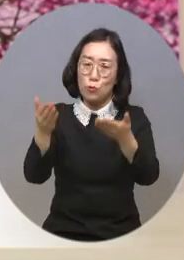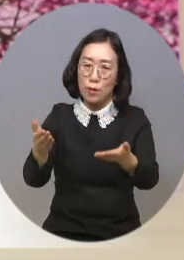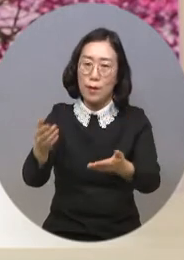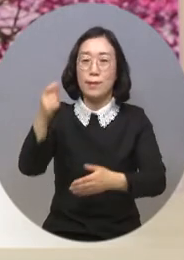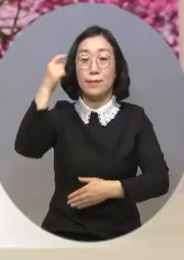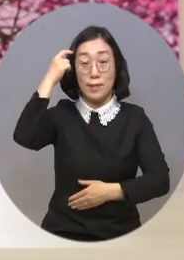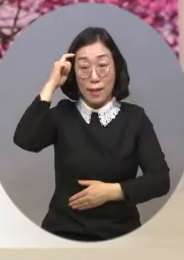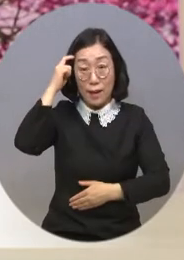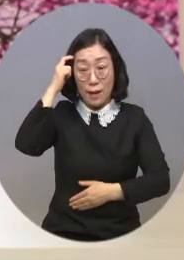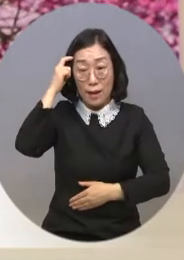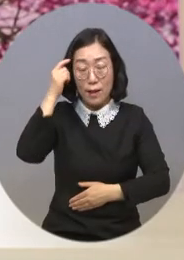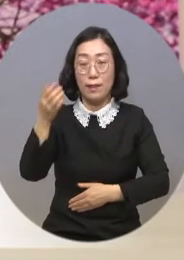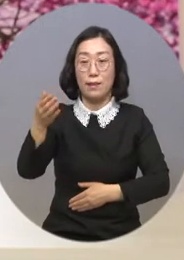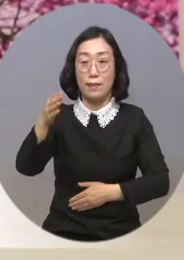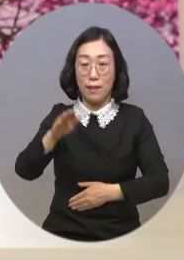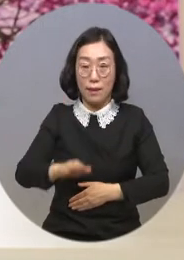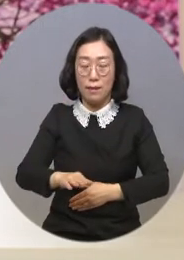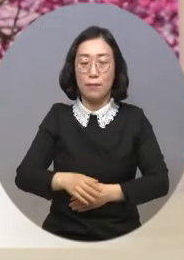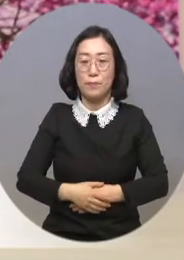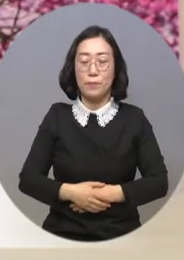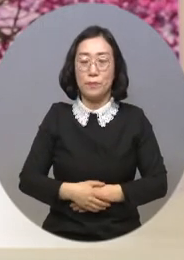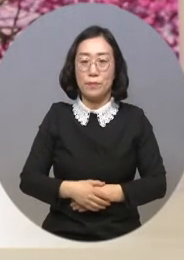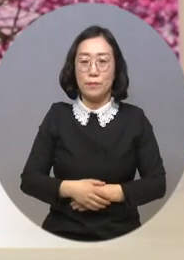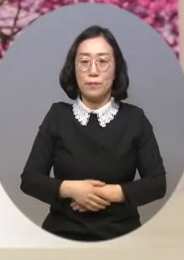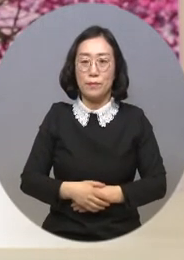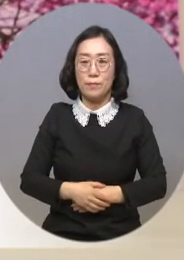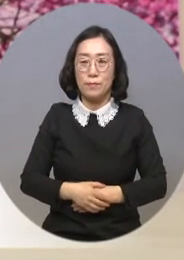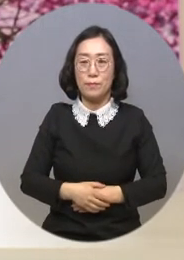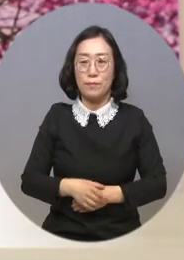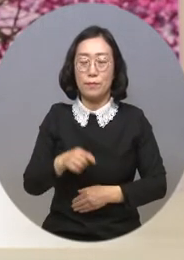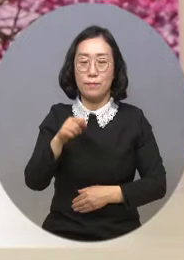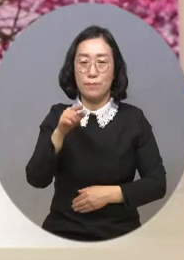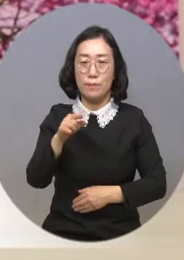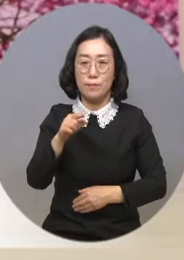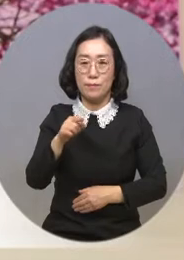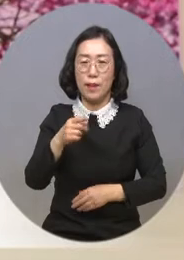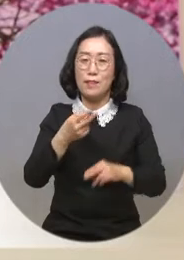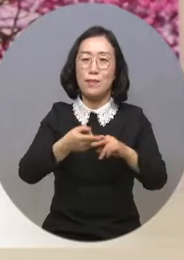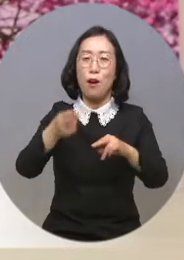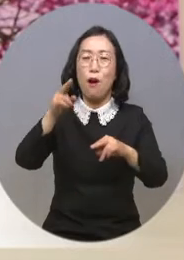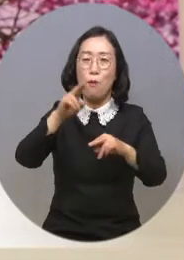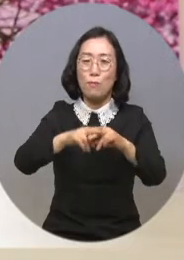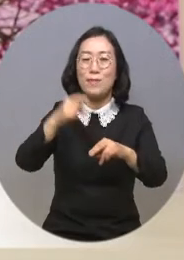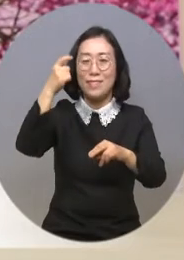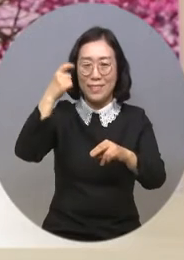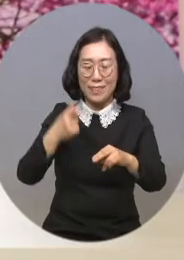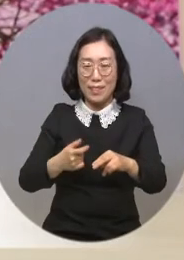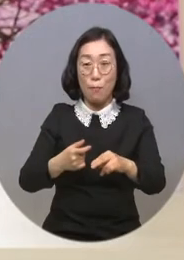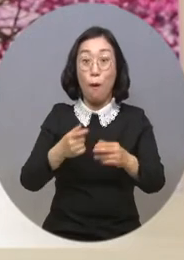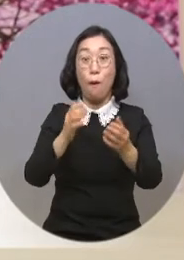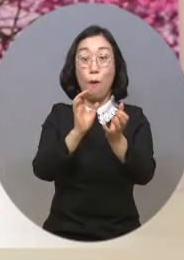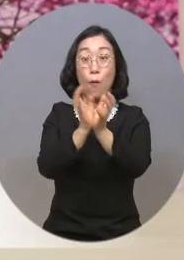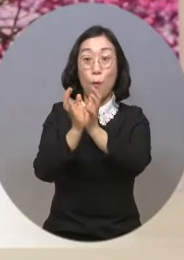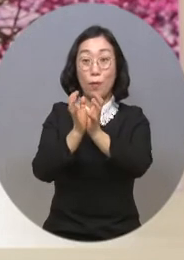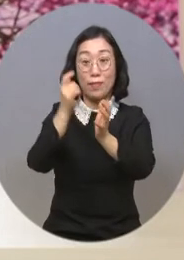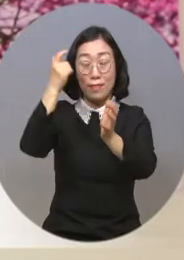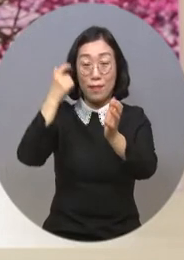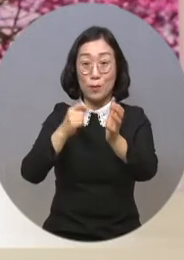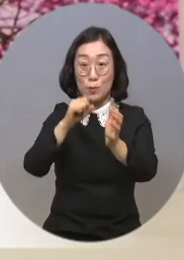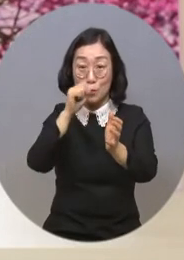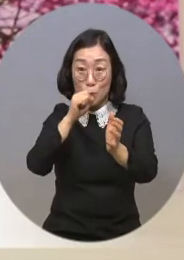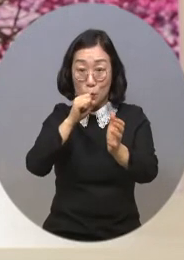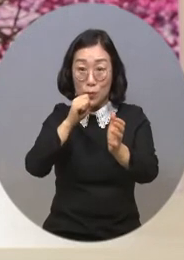많이 했었는데 이제 그거 선물이라는 그런 느낌으로 이제